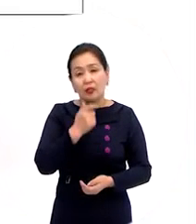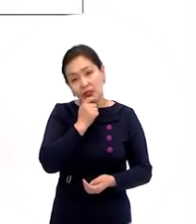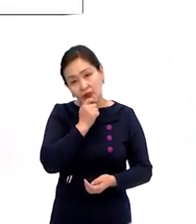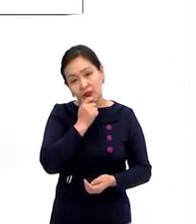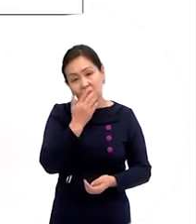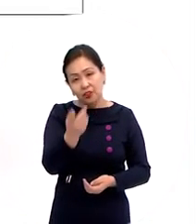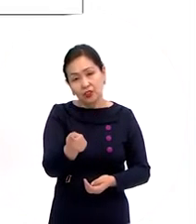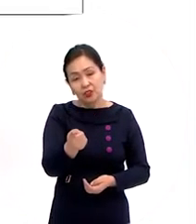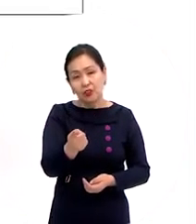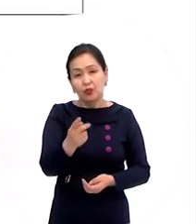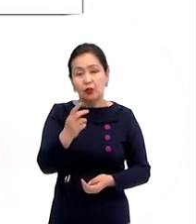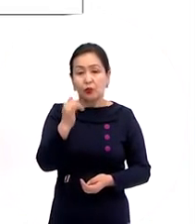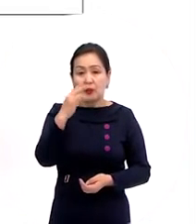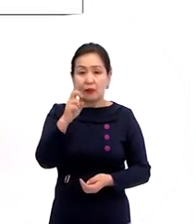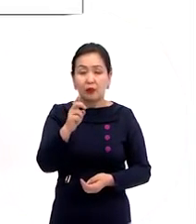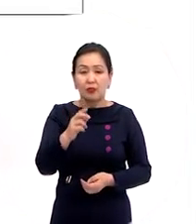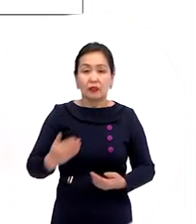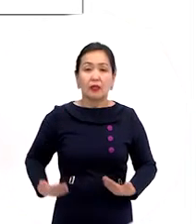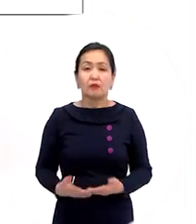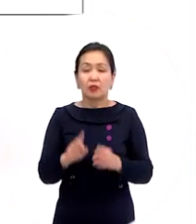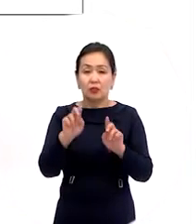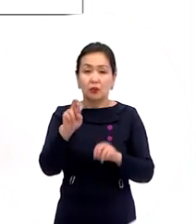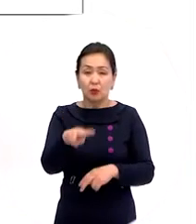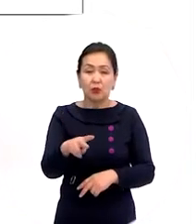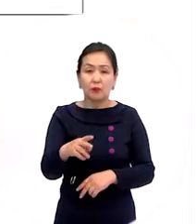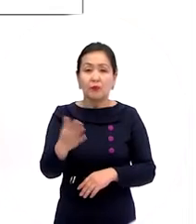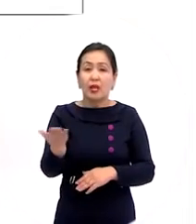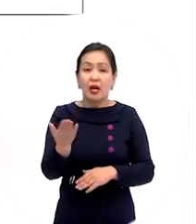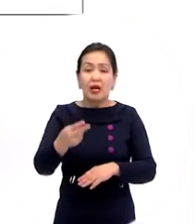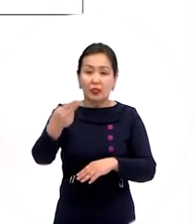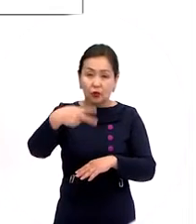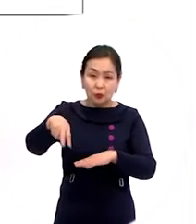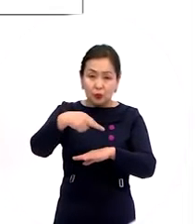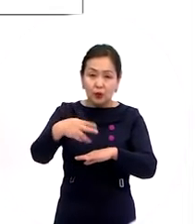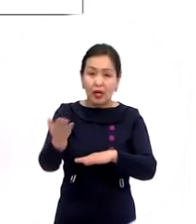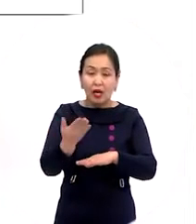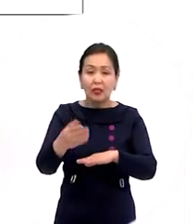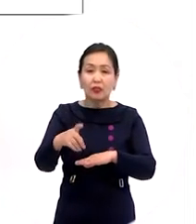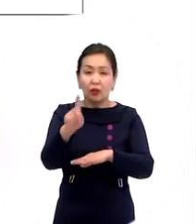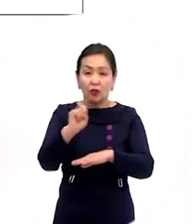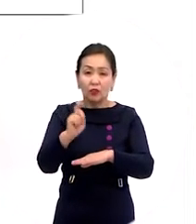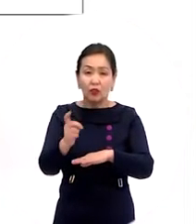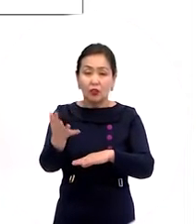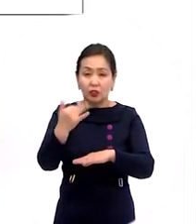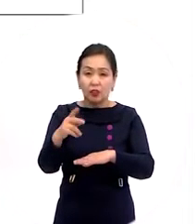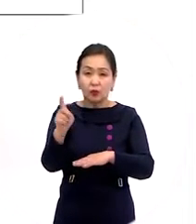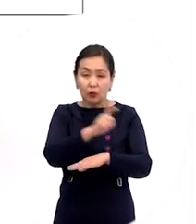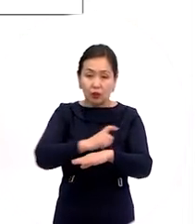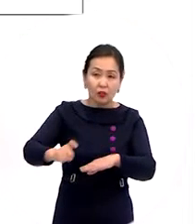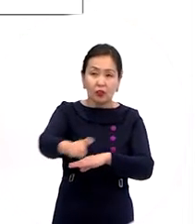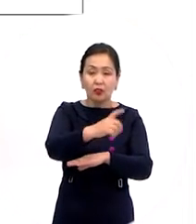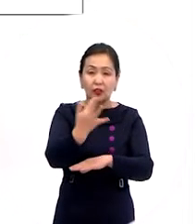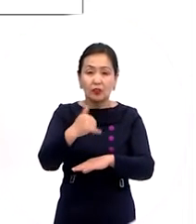Хэрвээ чи хотод амьдардаг бол аль дүүргийн аль хороо хэддвэр